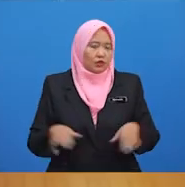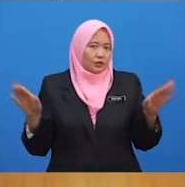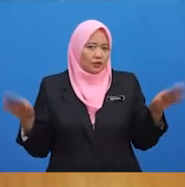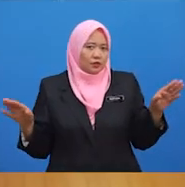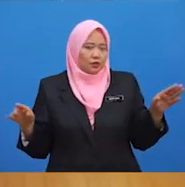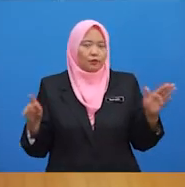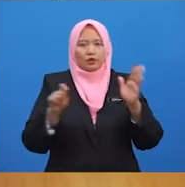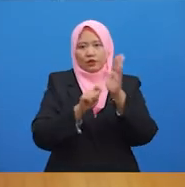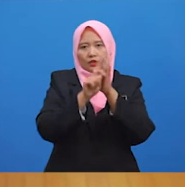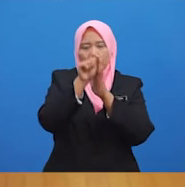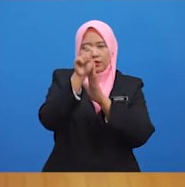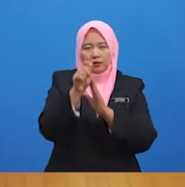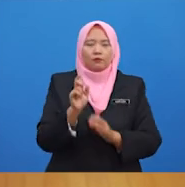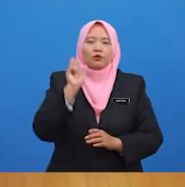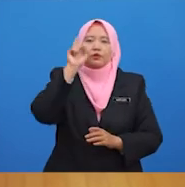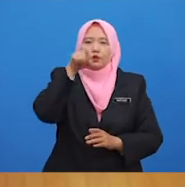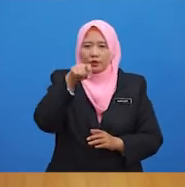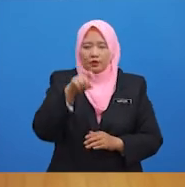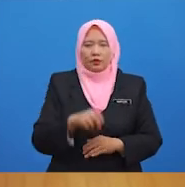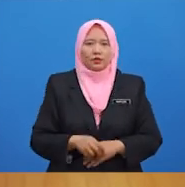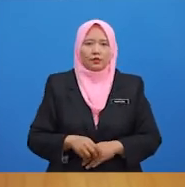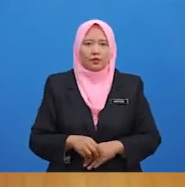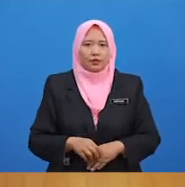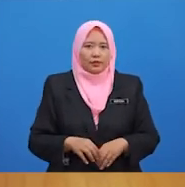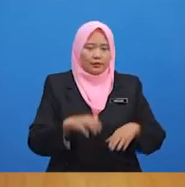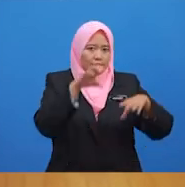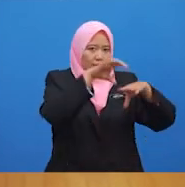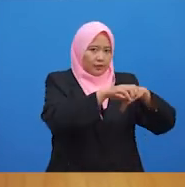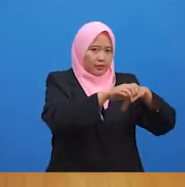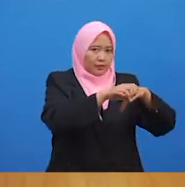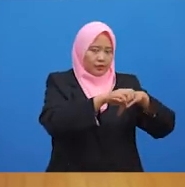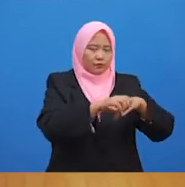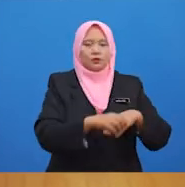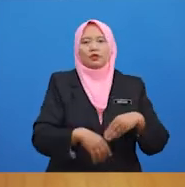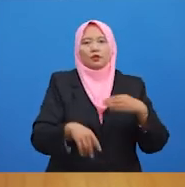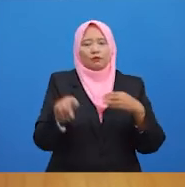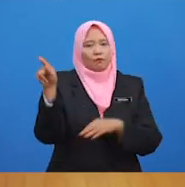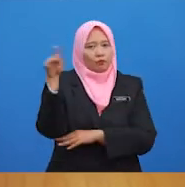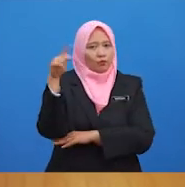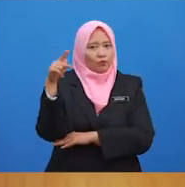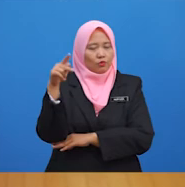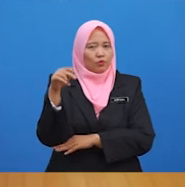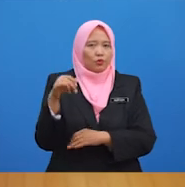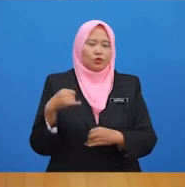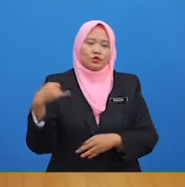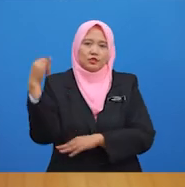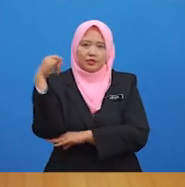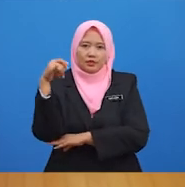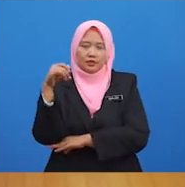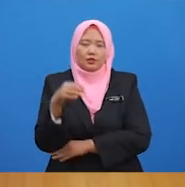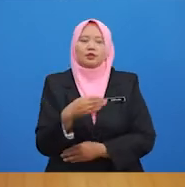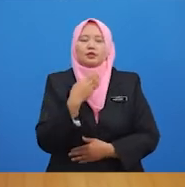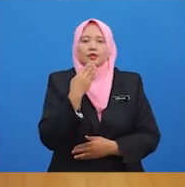Terbang tinggi si burung helang, hinggap sebentar di pohon jati. Terima